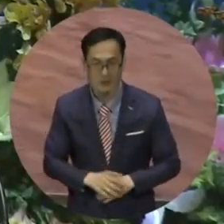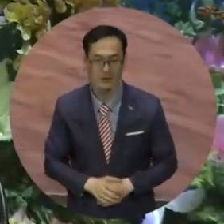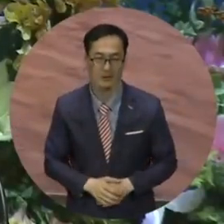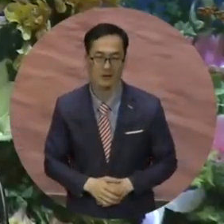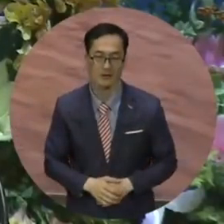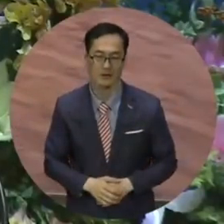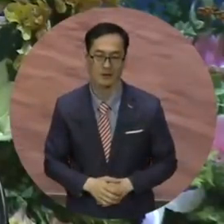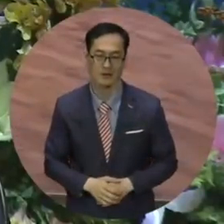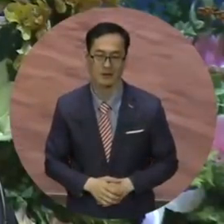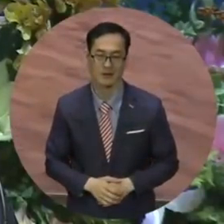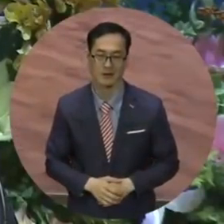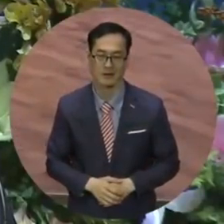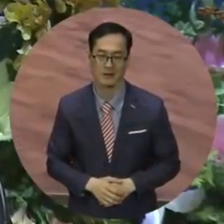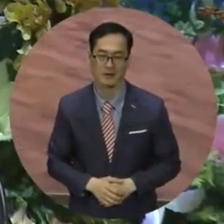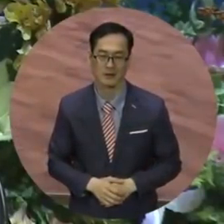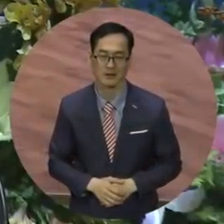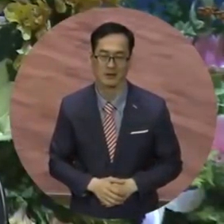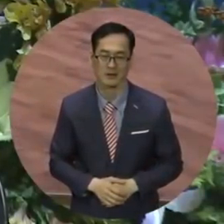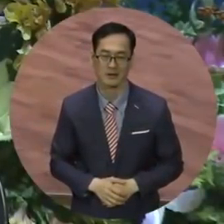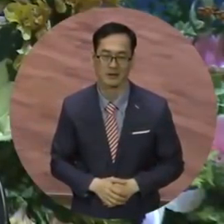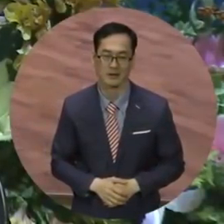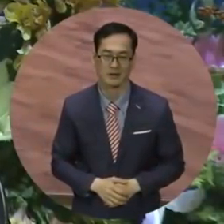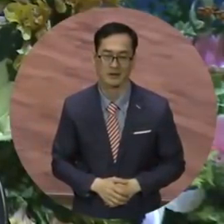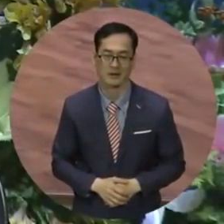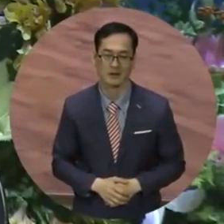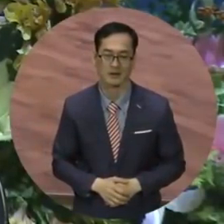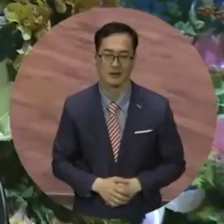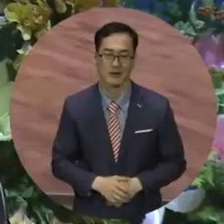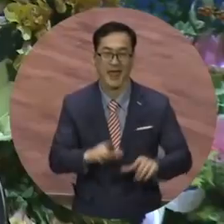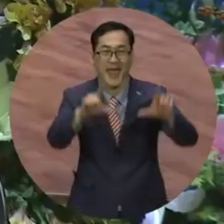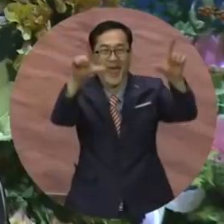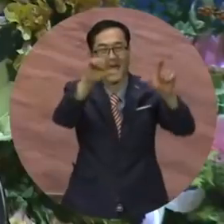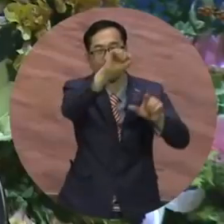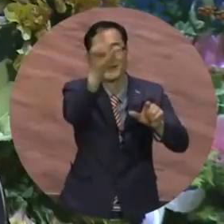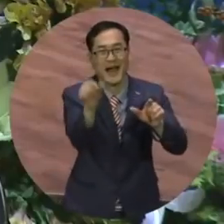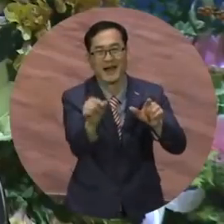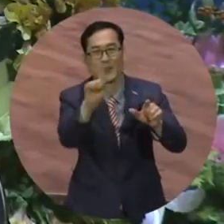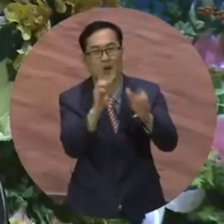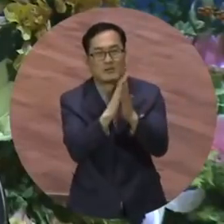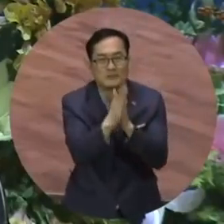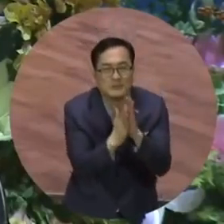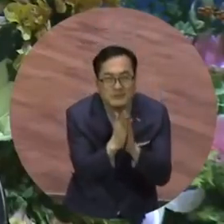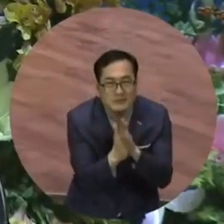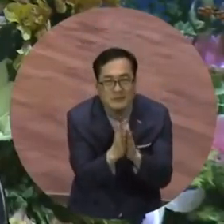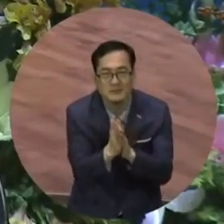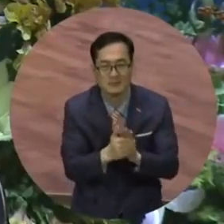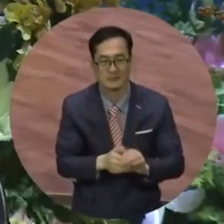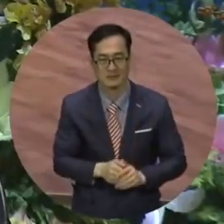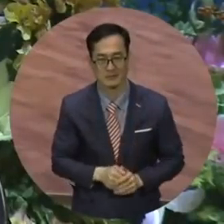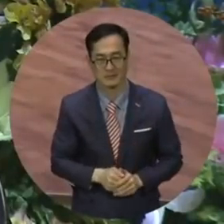형상 앞에. 자연 앞에. 시기대로 하면 시기대로.